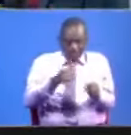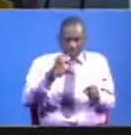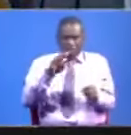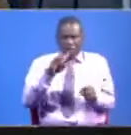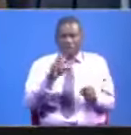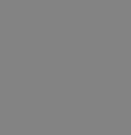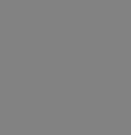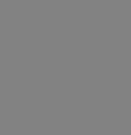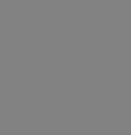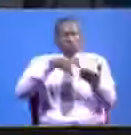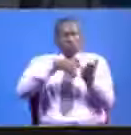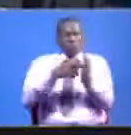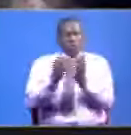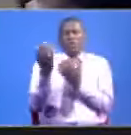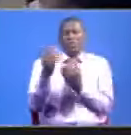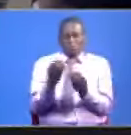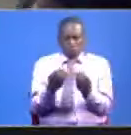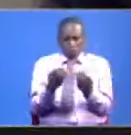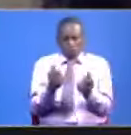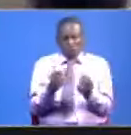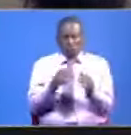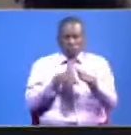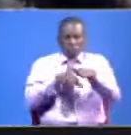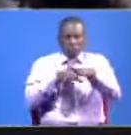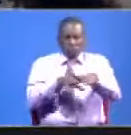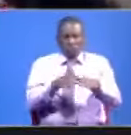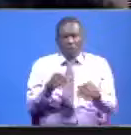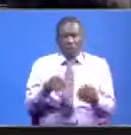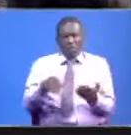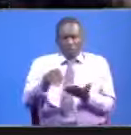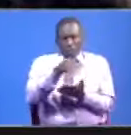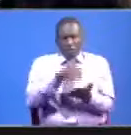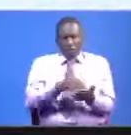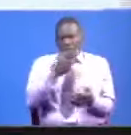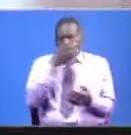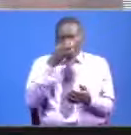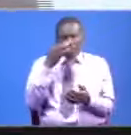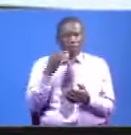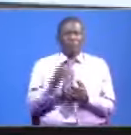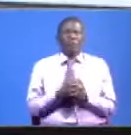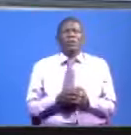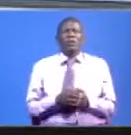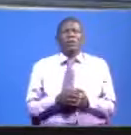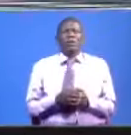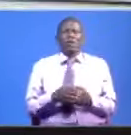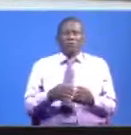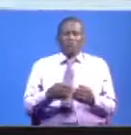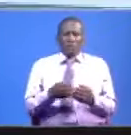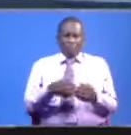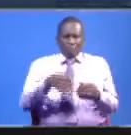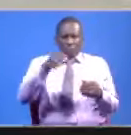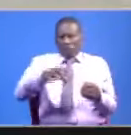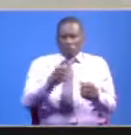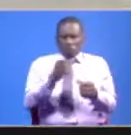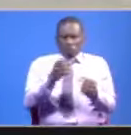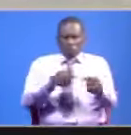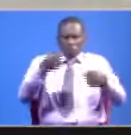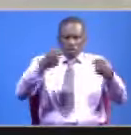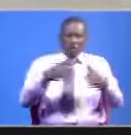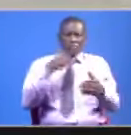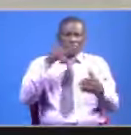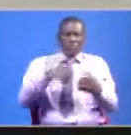mpya unatarajiwa kurahisisha msongamano wa magari katikati ya mji wa Nyeri. Wahudumu wa matatu wanasema